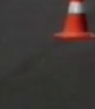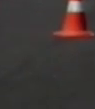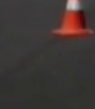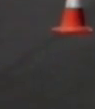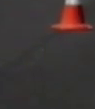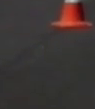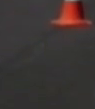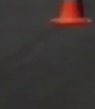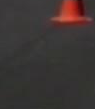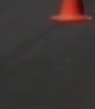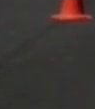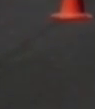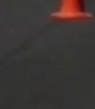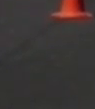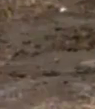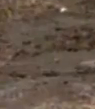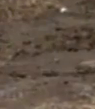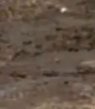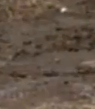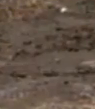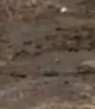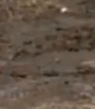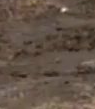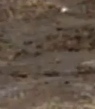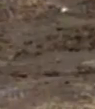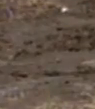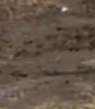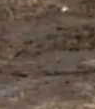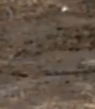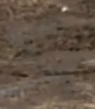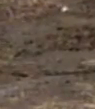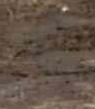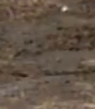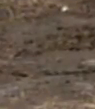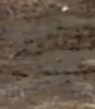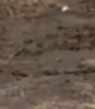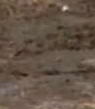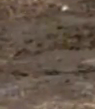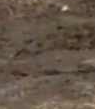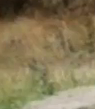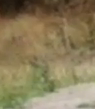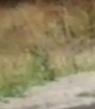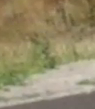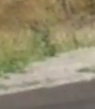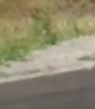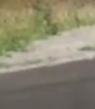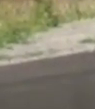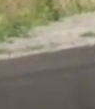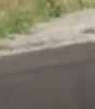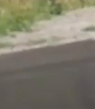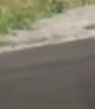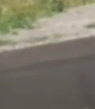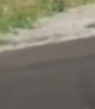Дорожньо-транспортна пригода сталася за 6 кілометрів від Скадовська в напрямку Голої пристані. Попередньо встановлено, що 45-річна мешканка